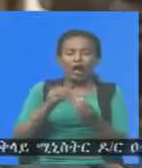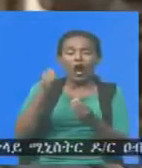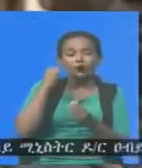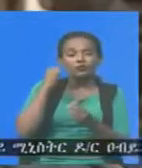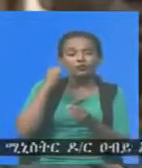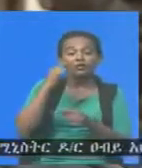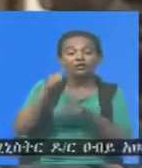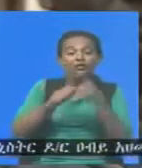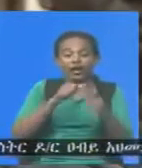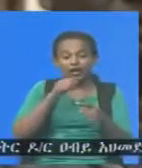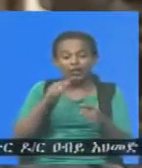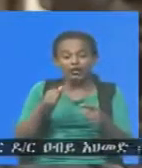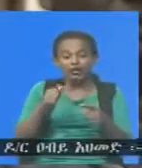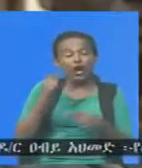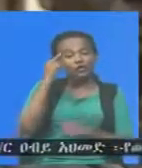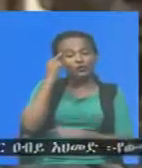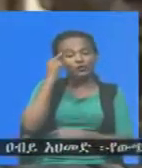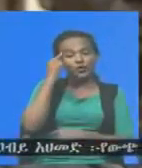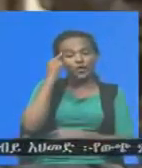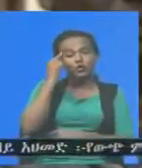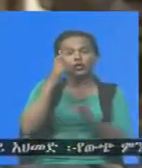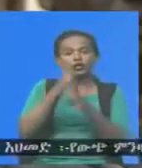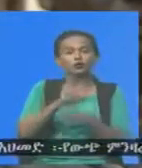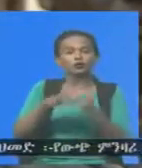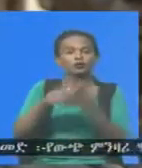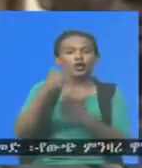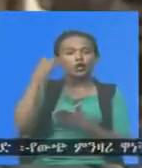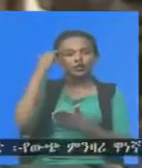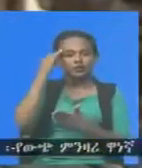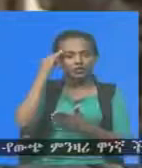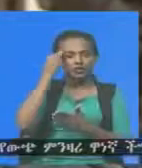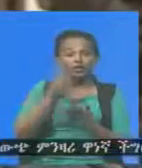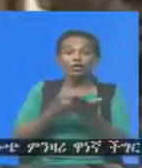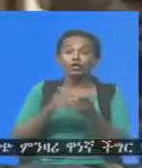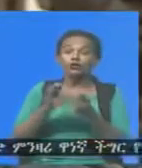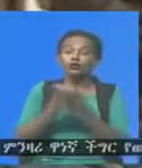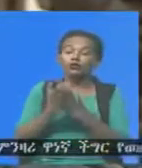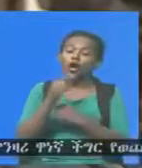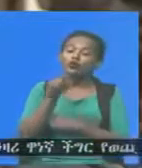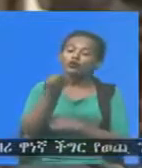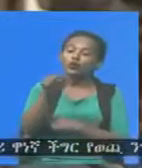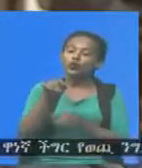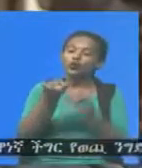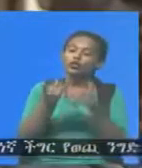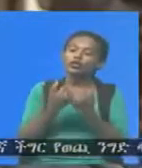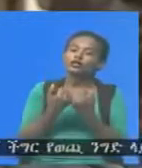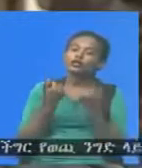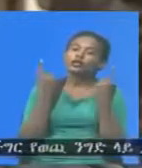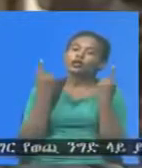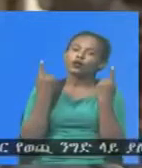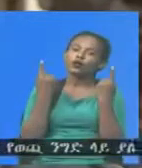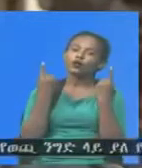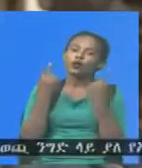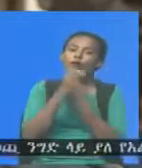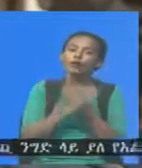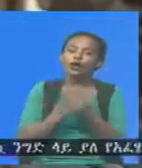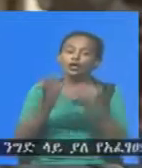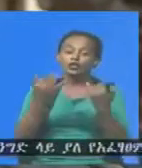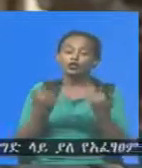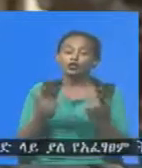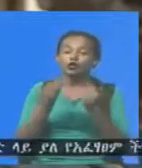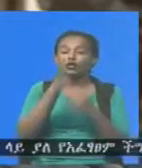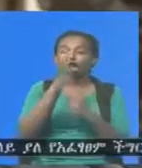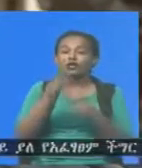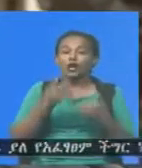አሳስቦኛል። ክቡር ጠቅላይ ሚኒስትር፣ ይህንን ሁኔታ እርሶ እንዴት ይረዳሉ? በአገራችን አሁን እየተፈጠረ